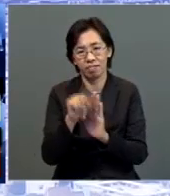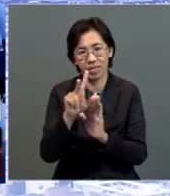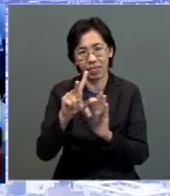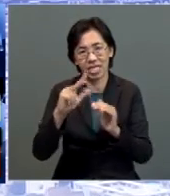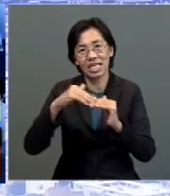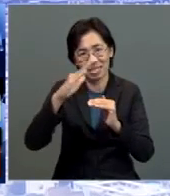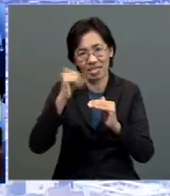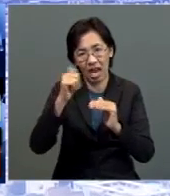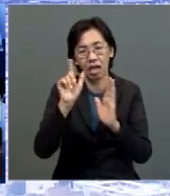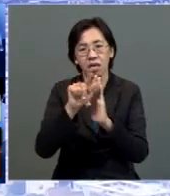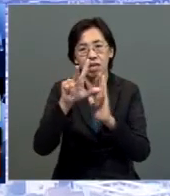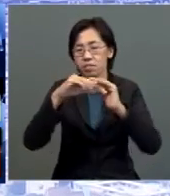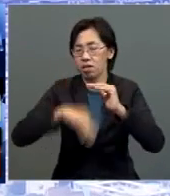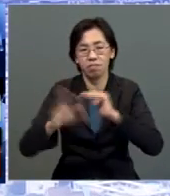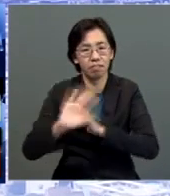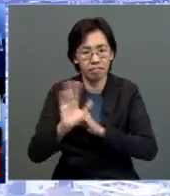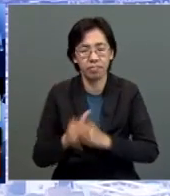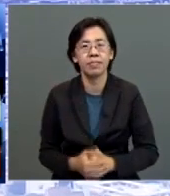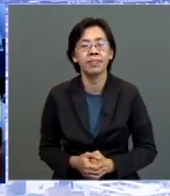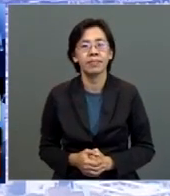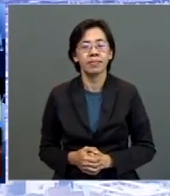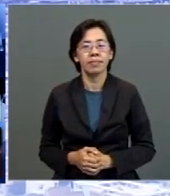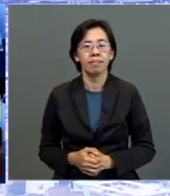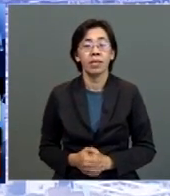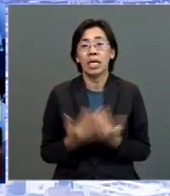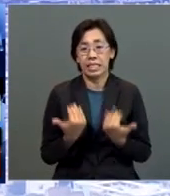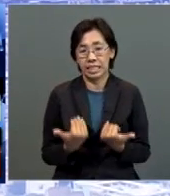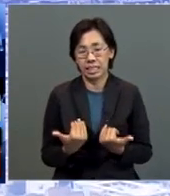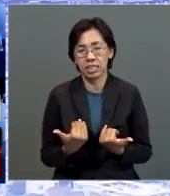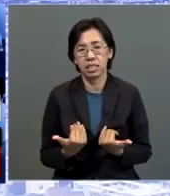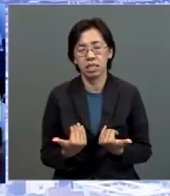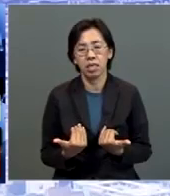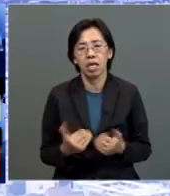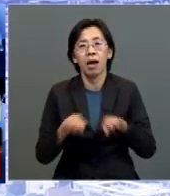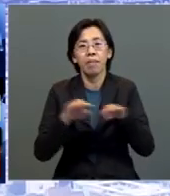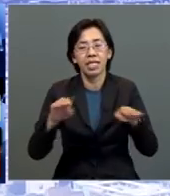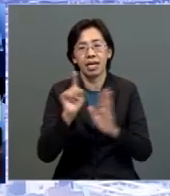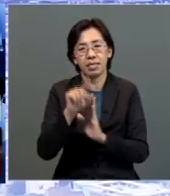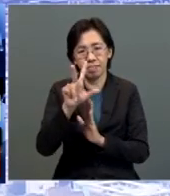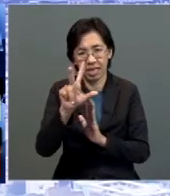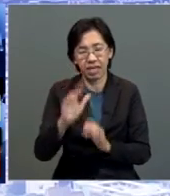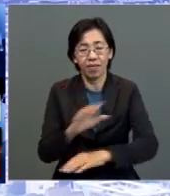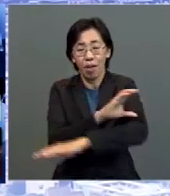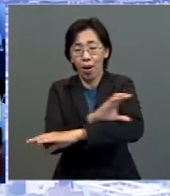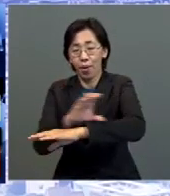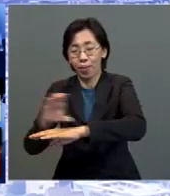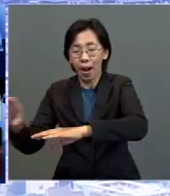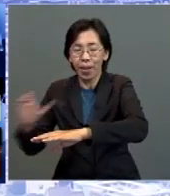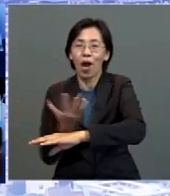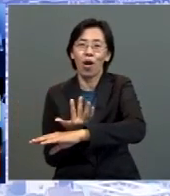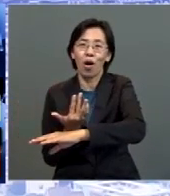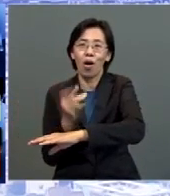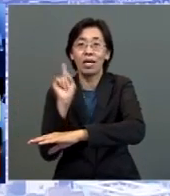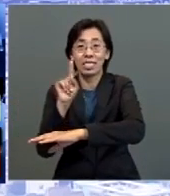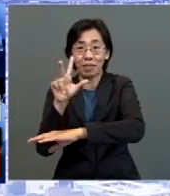านที่เรากำหนดเอาไว้นะครับปัจจุบันนี้เราใช้มาตรฐาน3นาทีเป็นตัวตั้งแล้วก็ให้มีการเดินรถภ